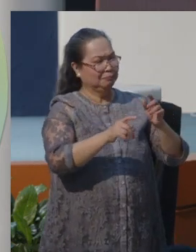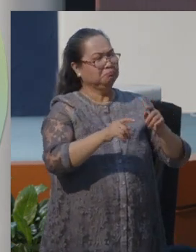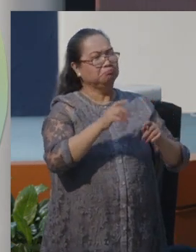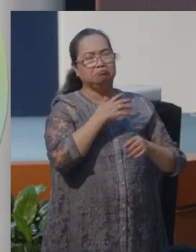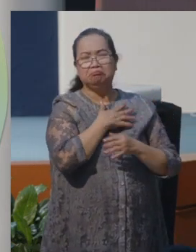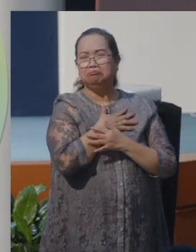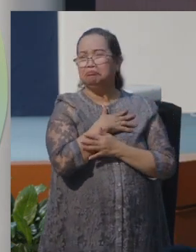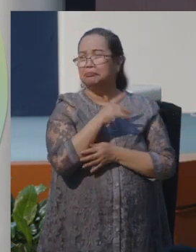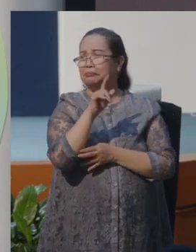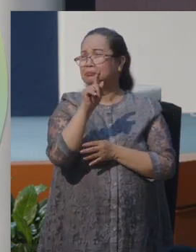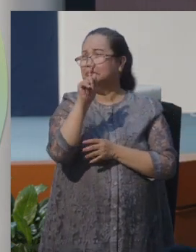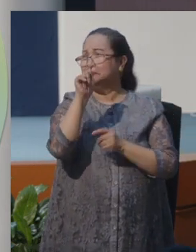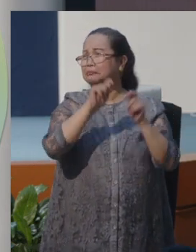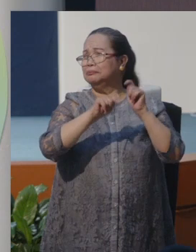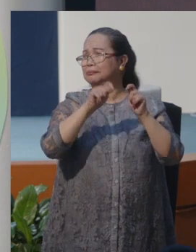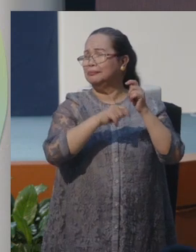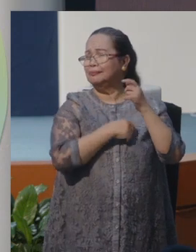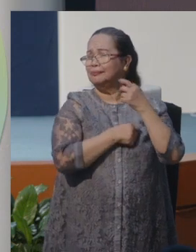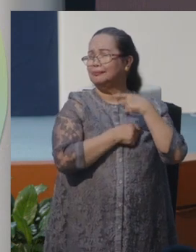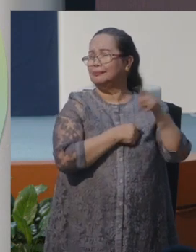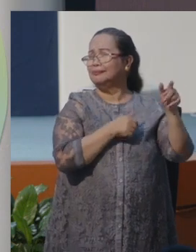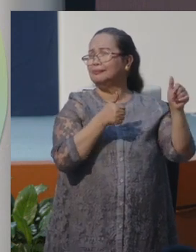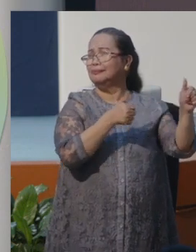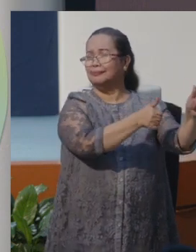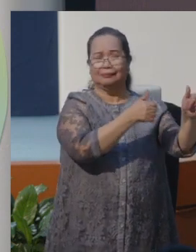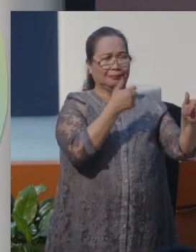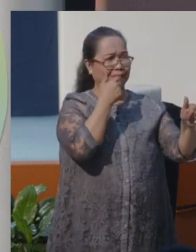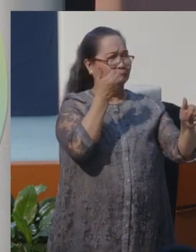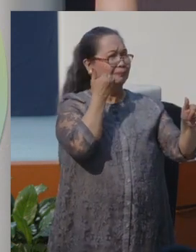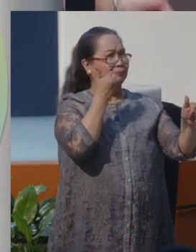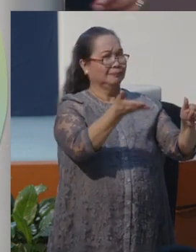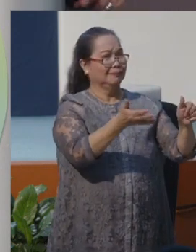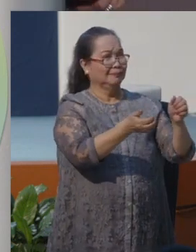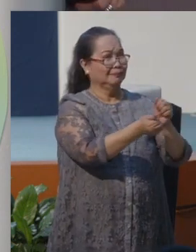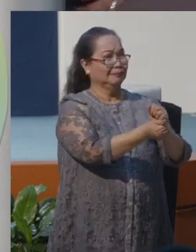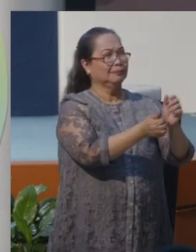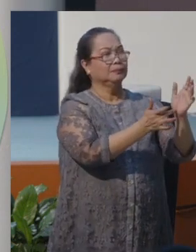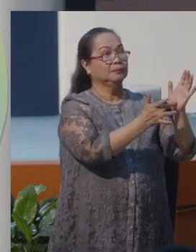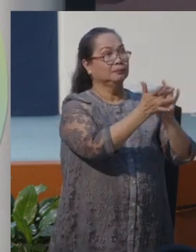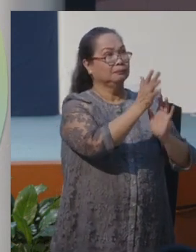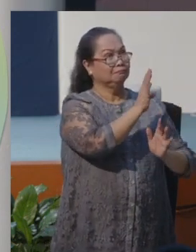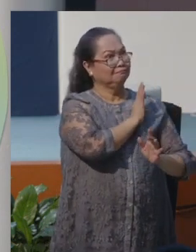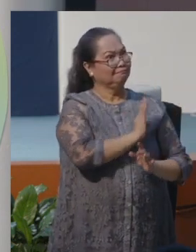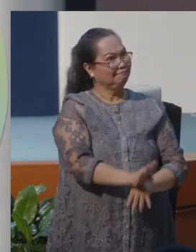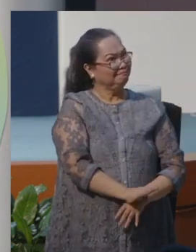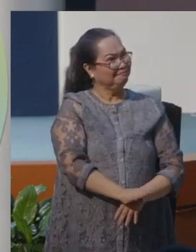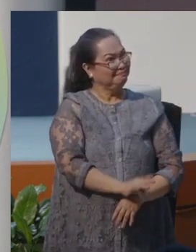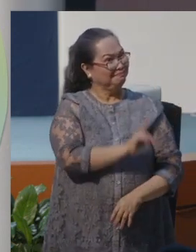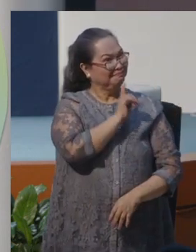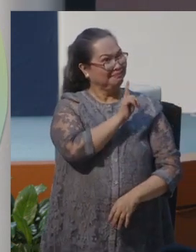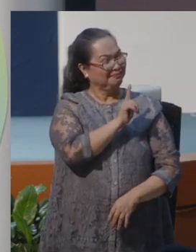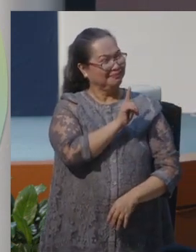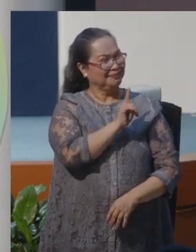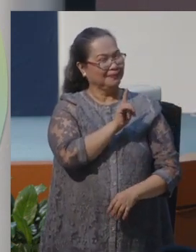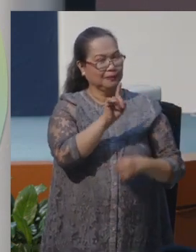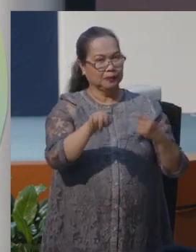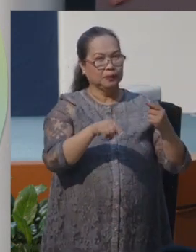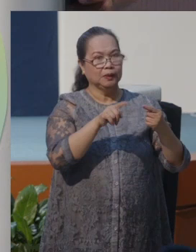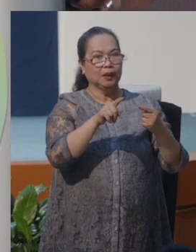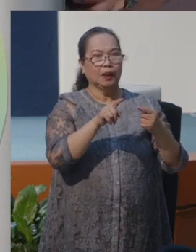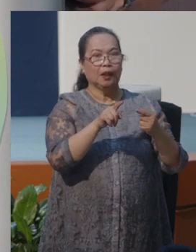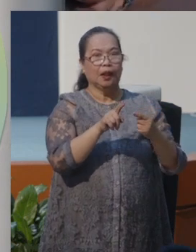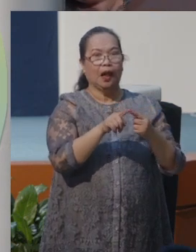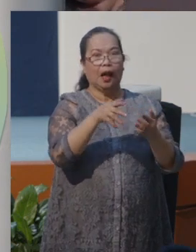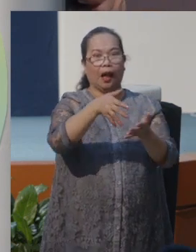Thomas, "Let us also go that we may die with him." Matapang si Thomas. Kaya lang nayanig yung